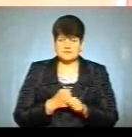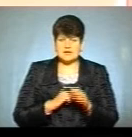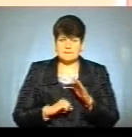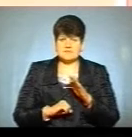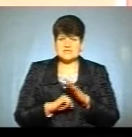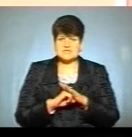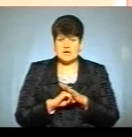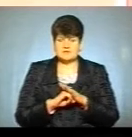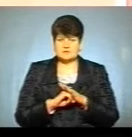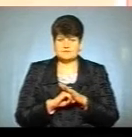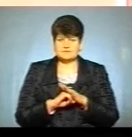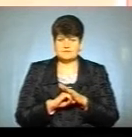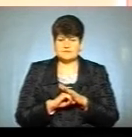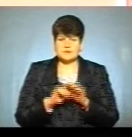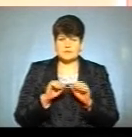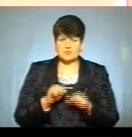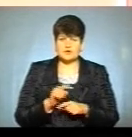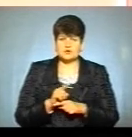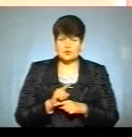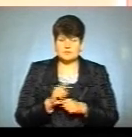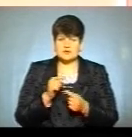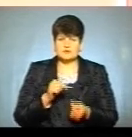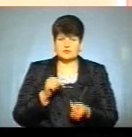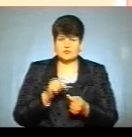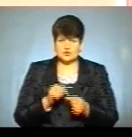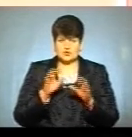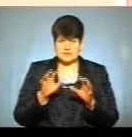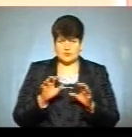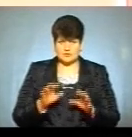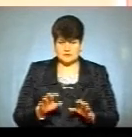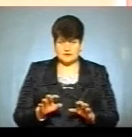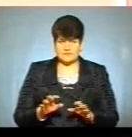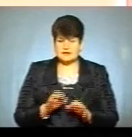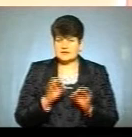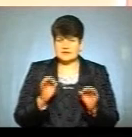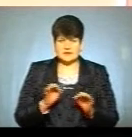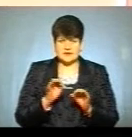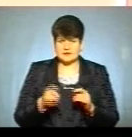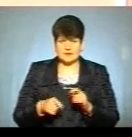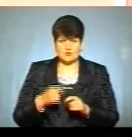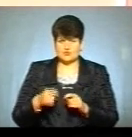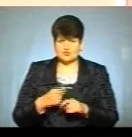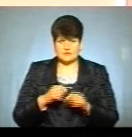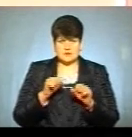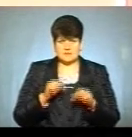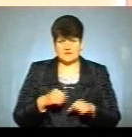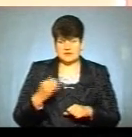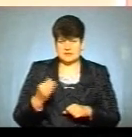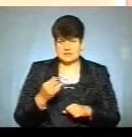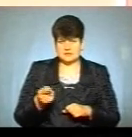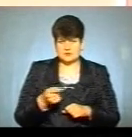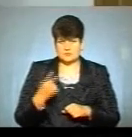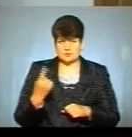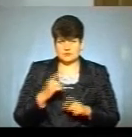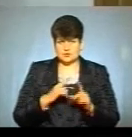підставі правових норм та відповідно до чинного законодавства, та жодним чином не порушує права та інтереси Тернопільської